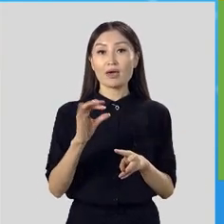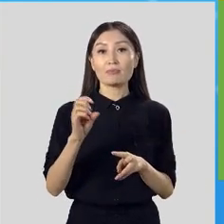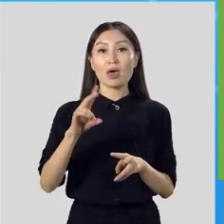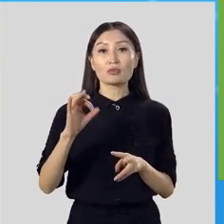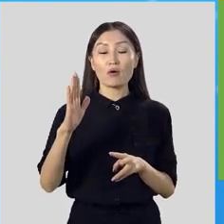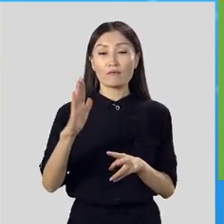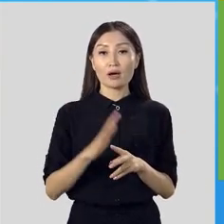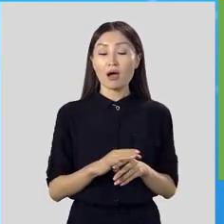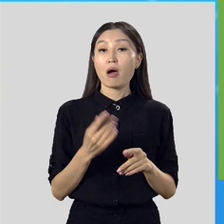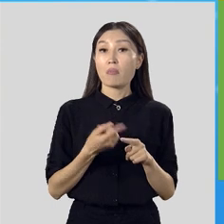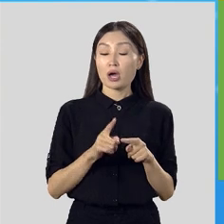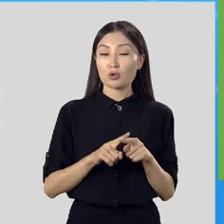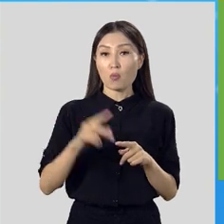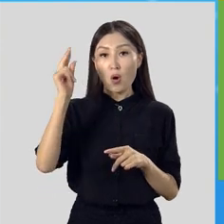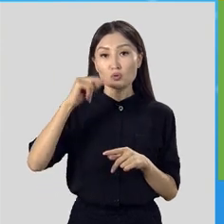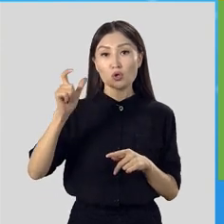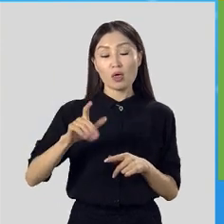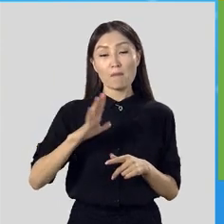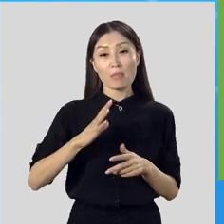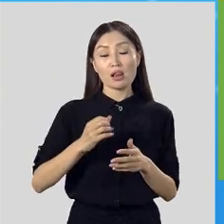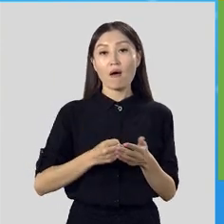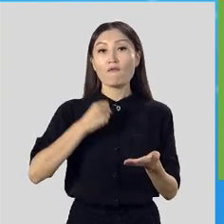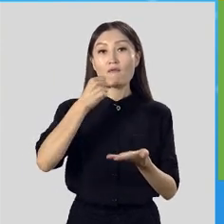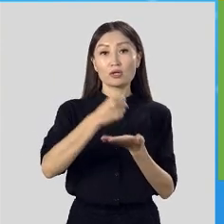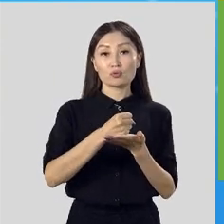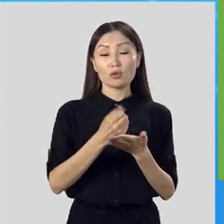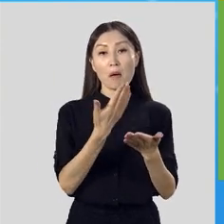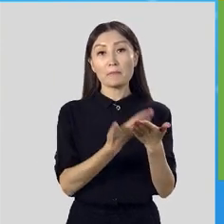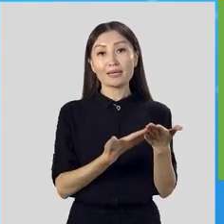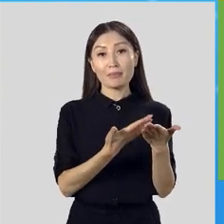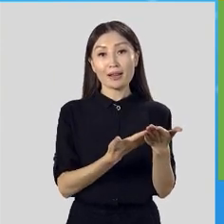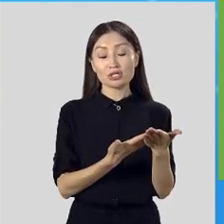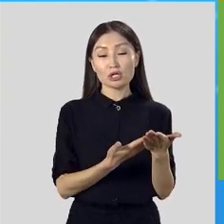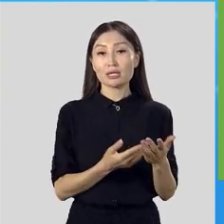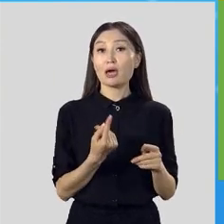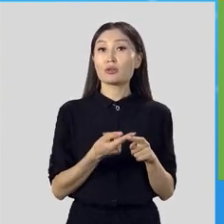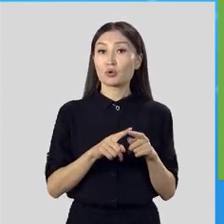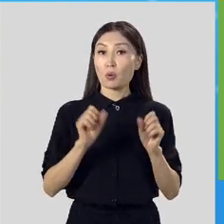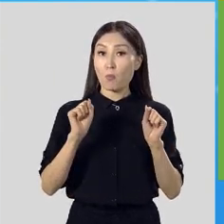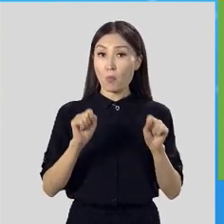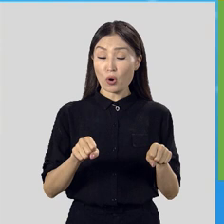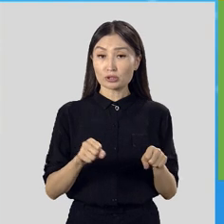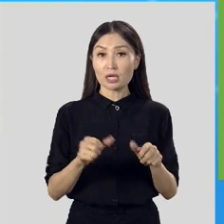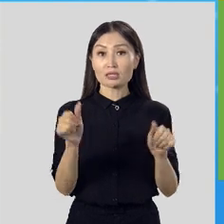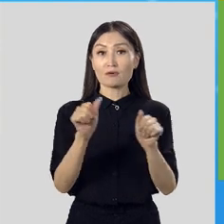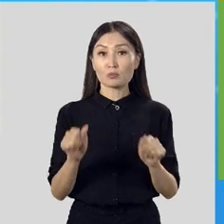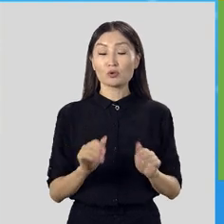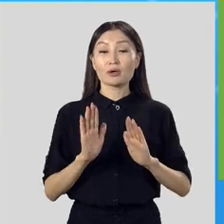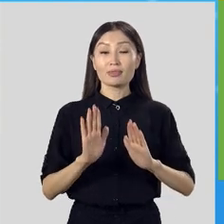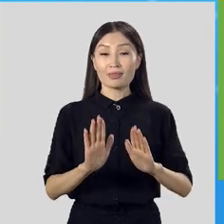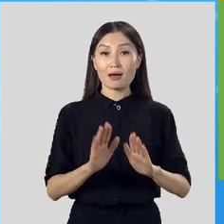ферментов. Поэтому учеными было выдвинуто предположение, которое можно сформулировать